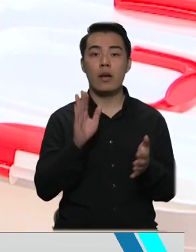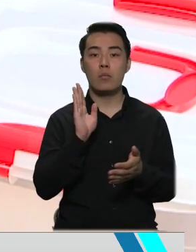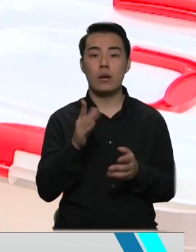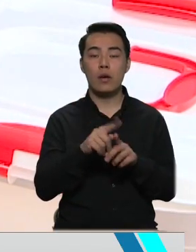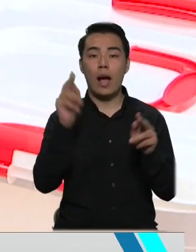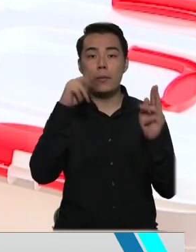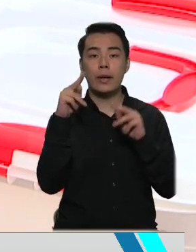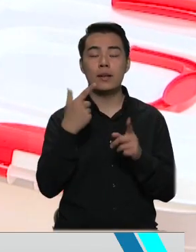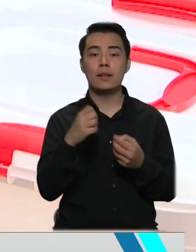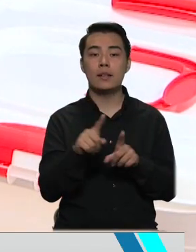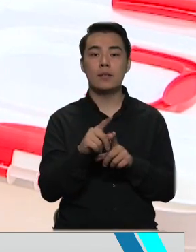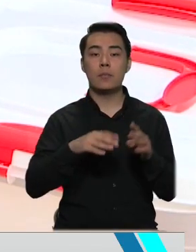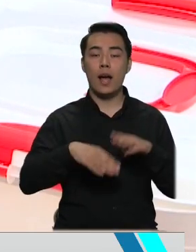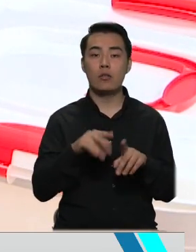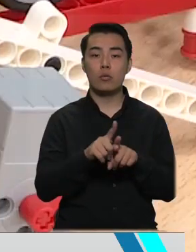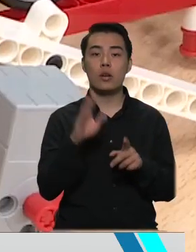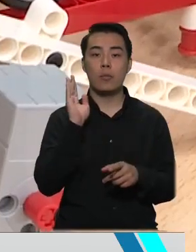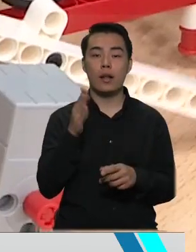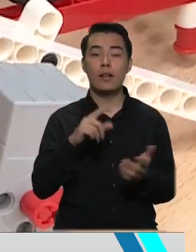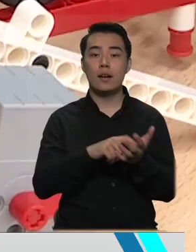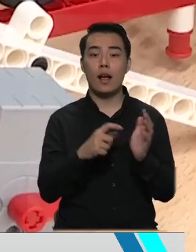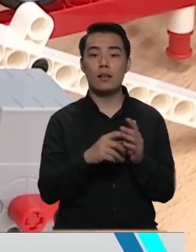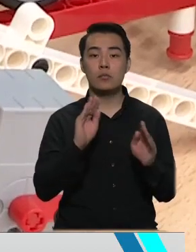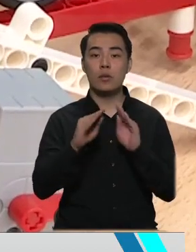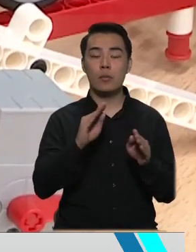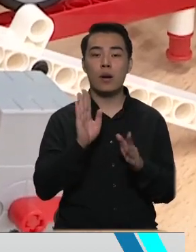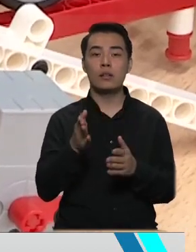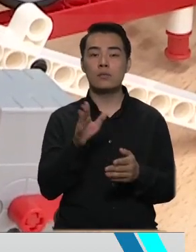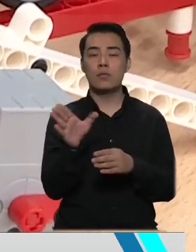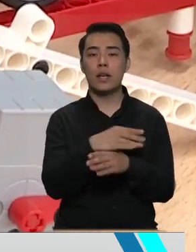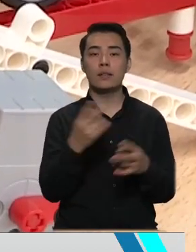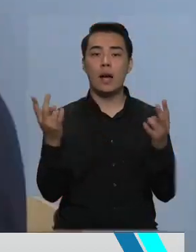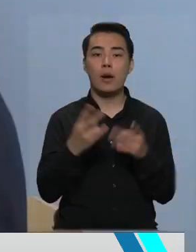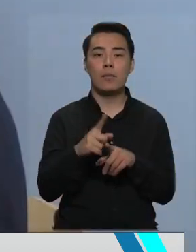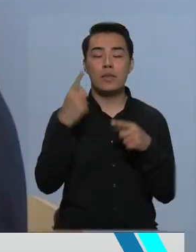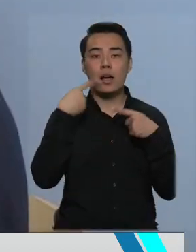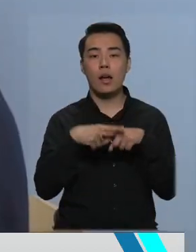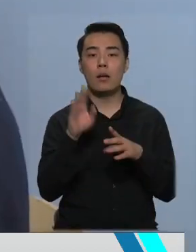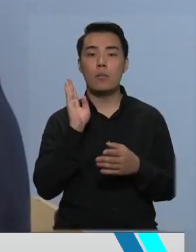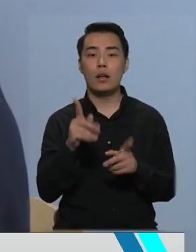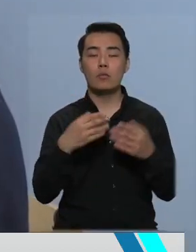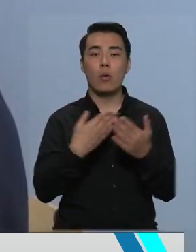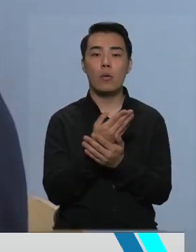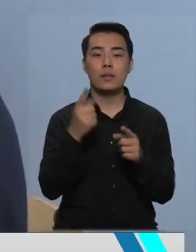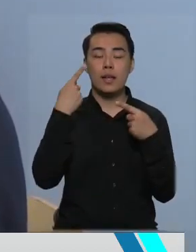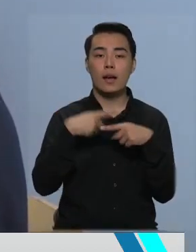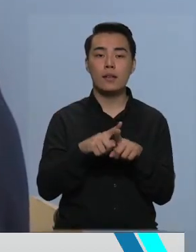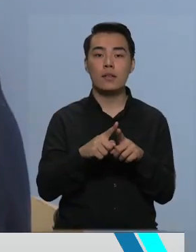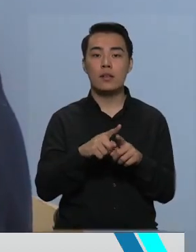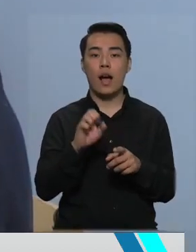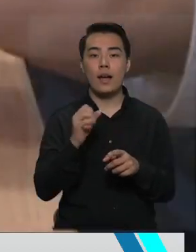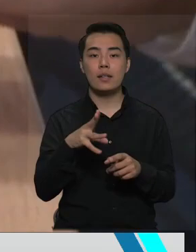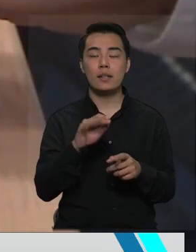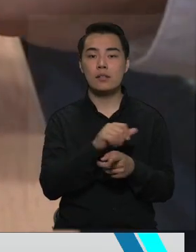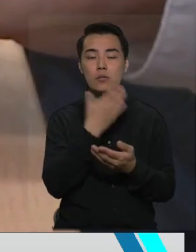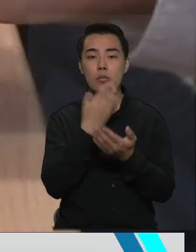как в теории так и на практике класса оснащен всем необходимым оборудованием новая цифровая техника и конструкторы позволят